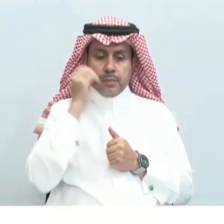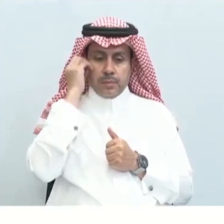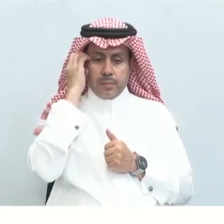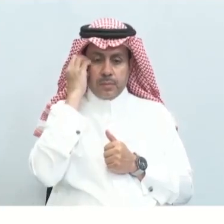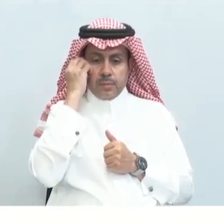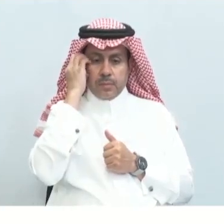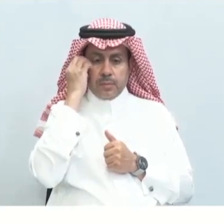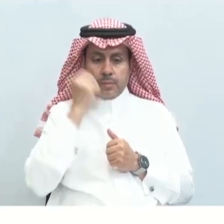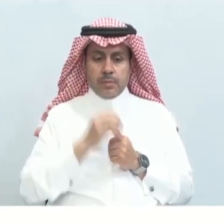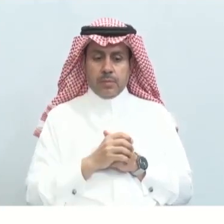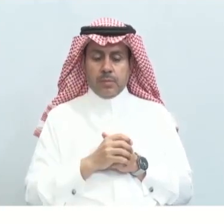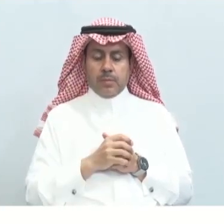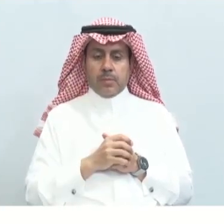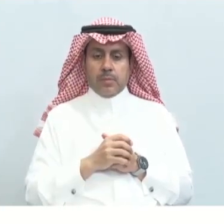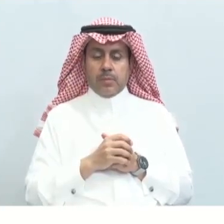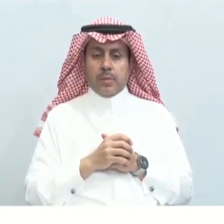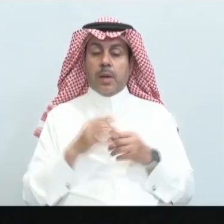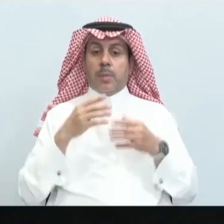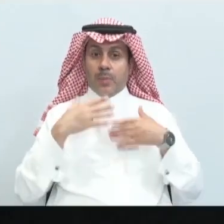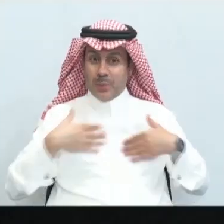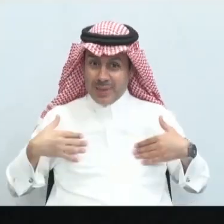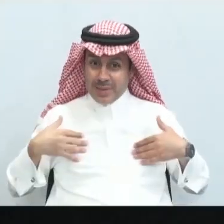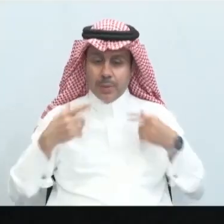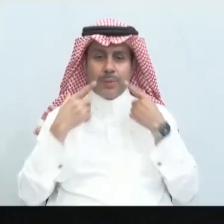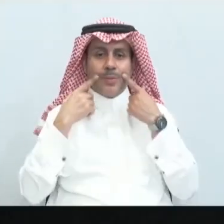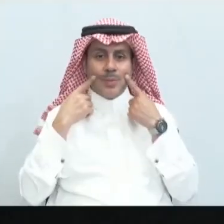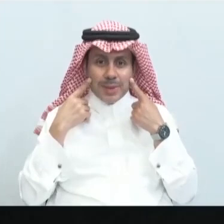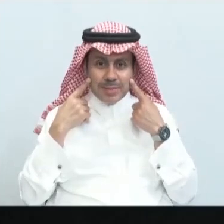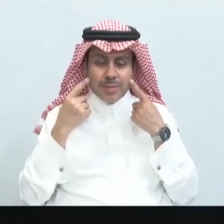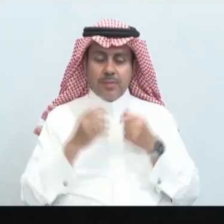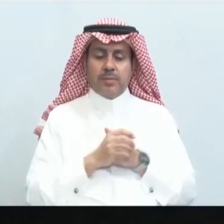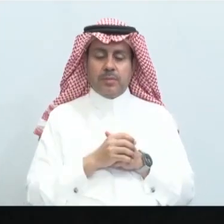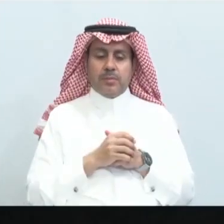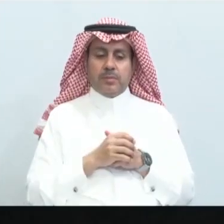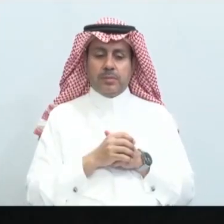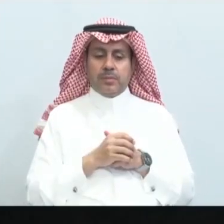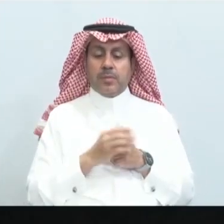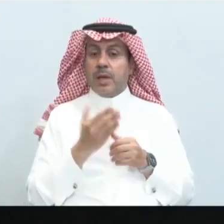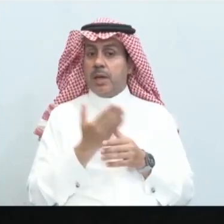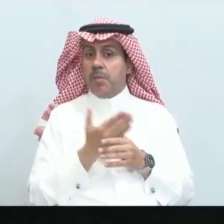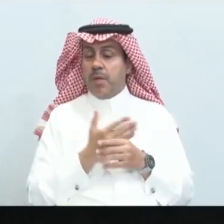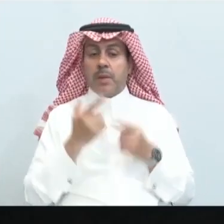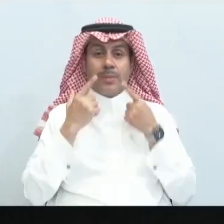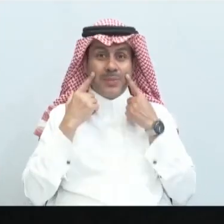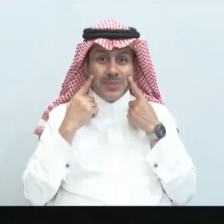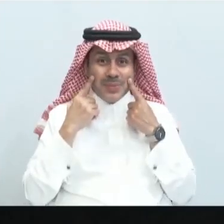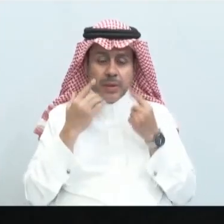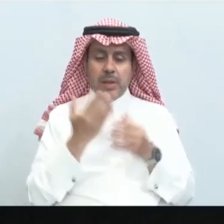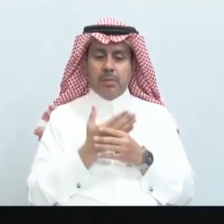دائره حول هذه الوجوه لانها تؤدي هذه الابتسامه لماذا نحن نبتسم